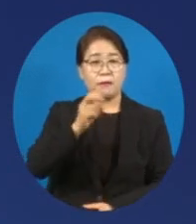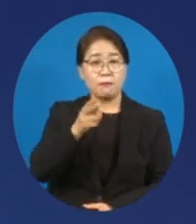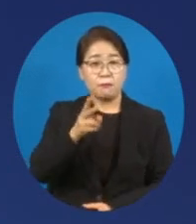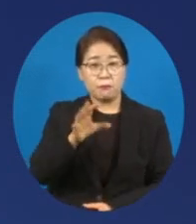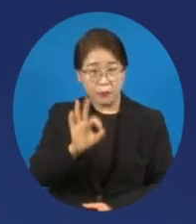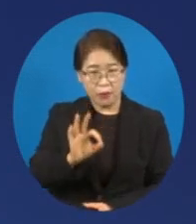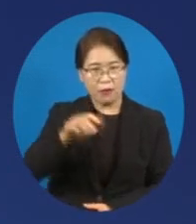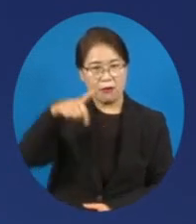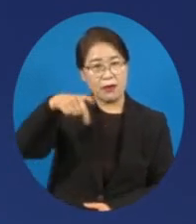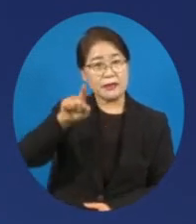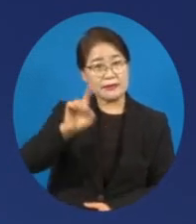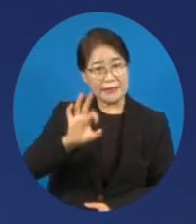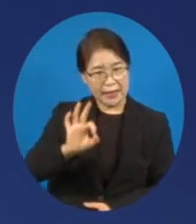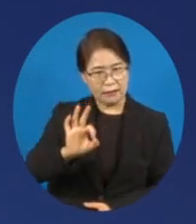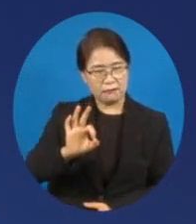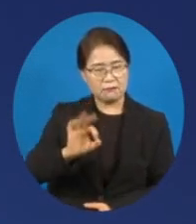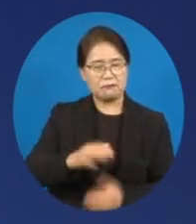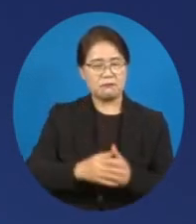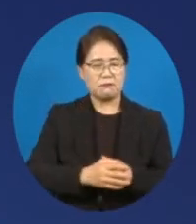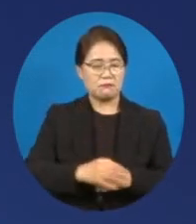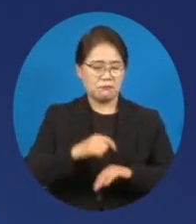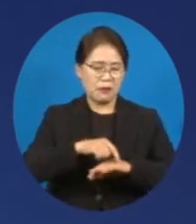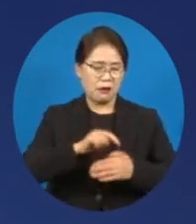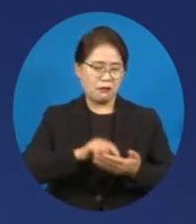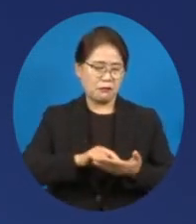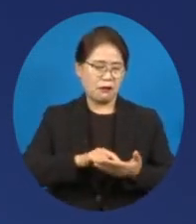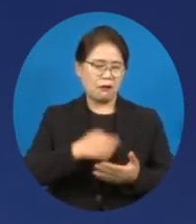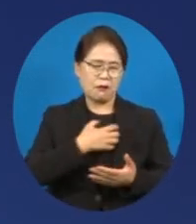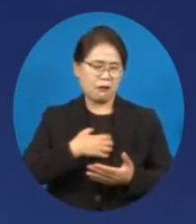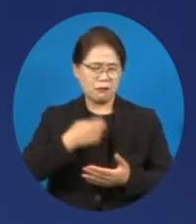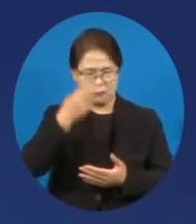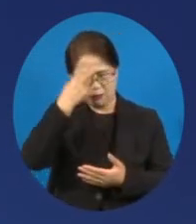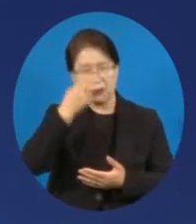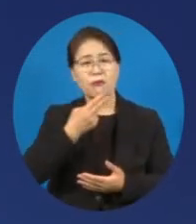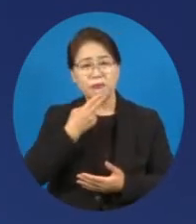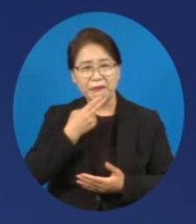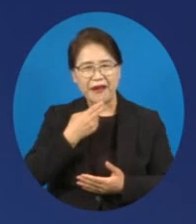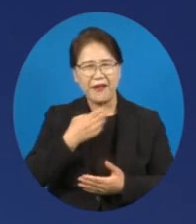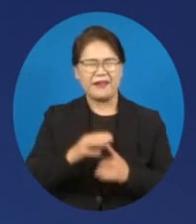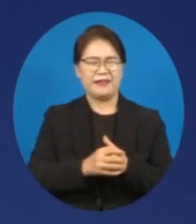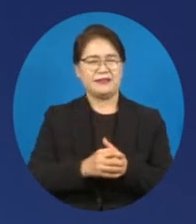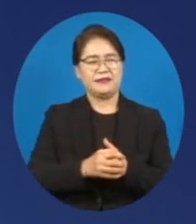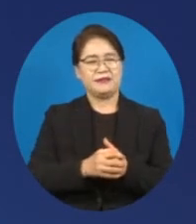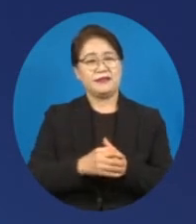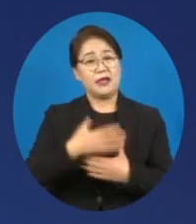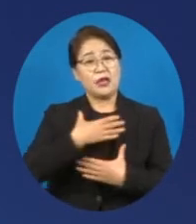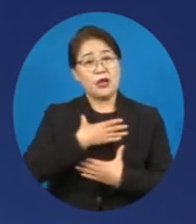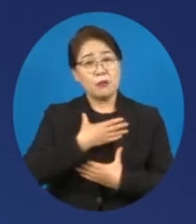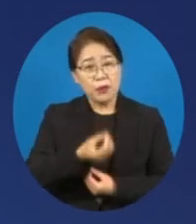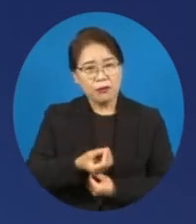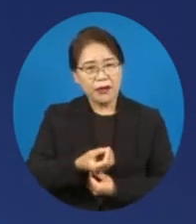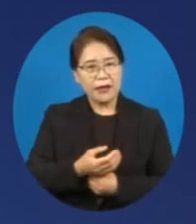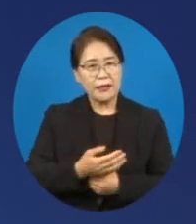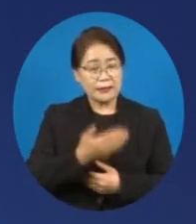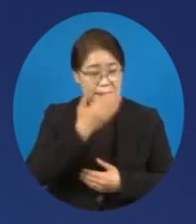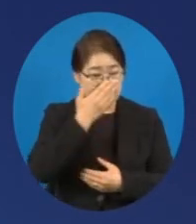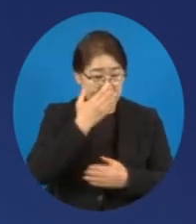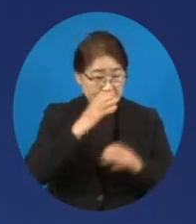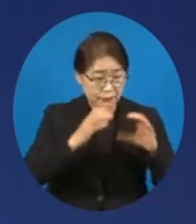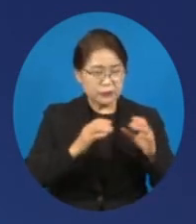것입니다 어떤 분들은 그래요 아니 평안 평강이 히브리어로